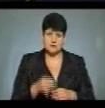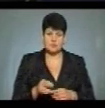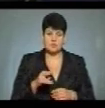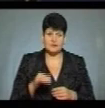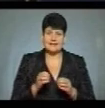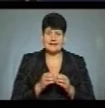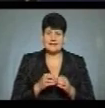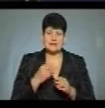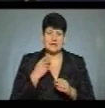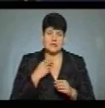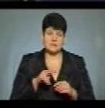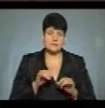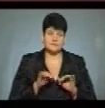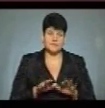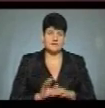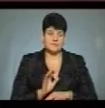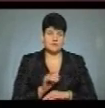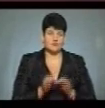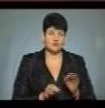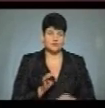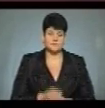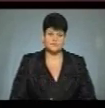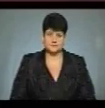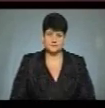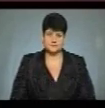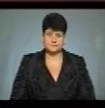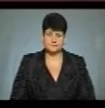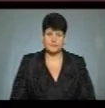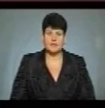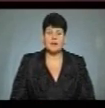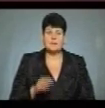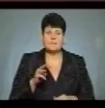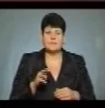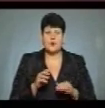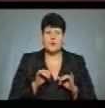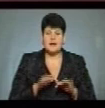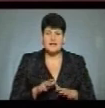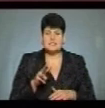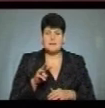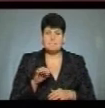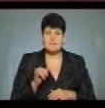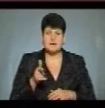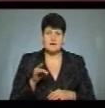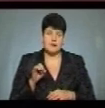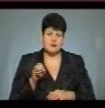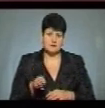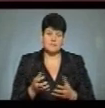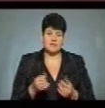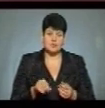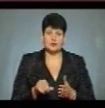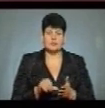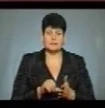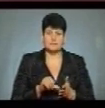кримінальних проваджень скеровано до суду. Операція «Мігрант» на Тернопільщині відбувалася із 8 листопада. У ній взяли участь